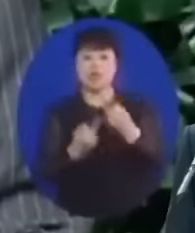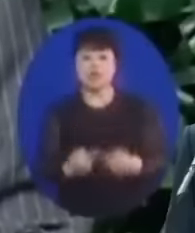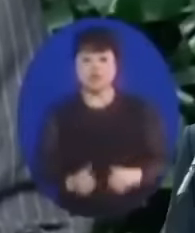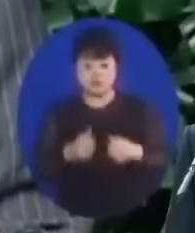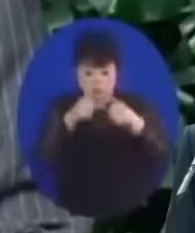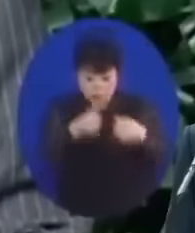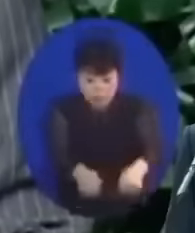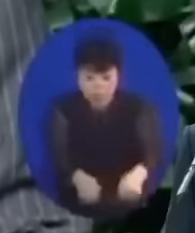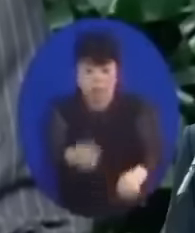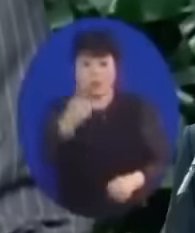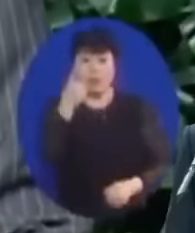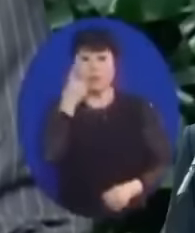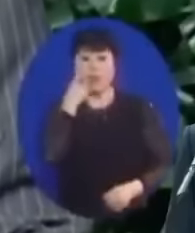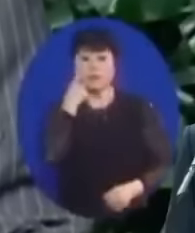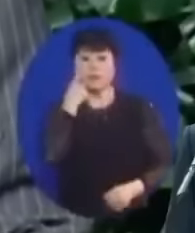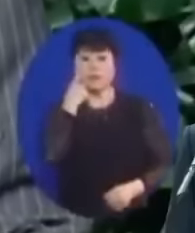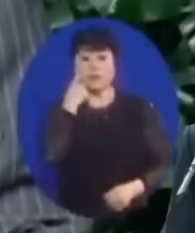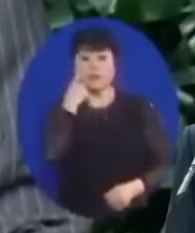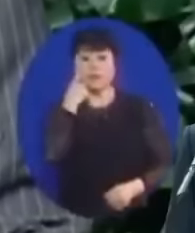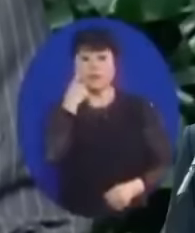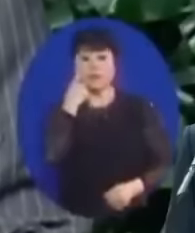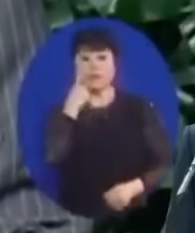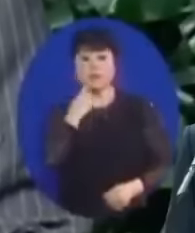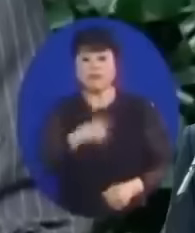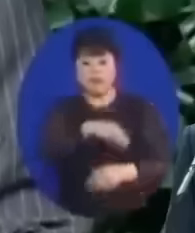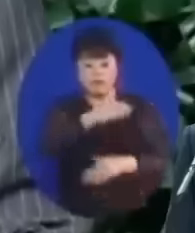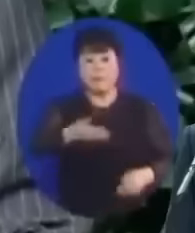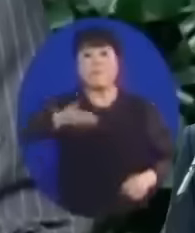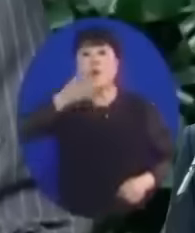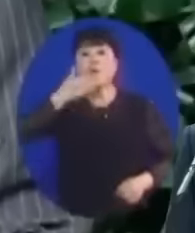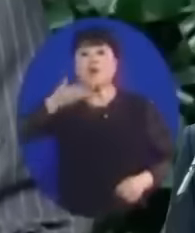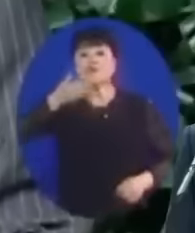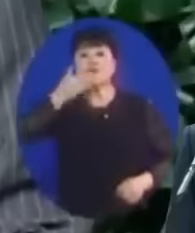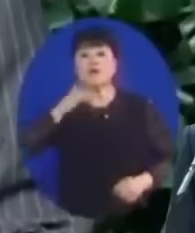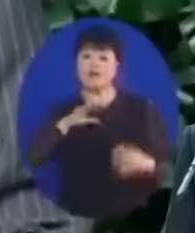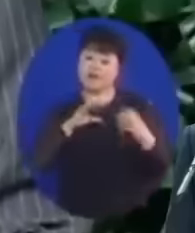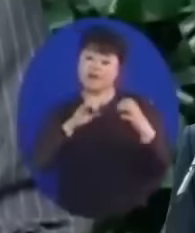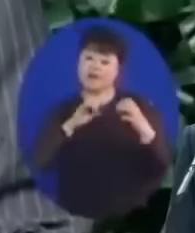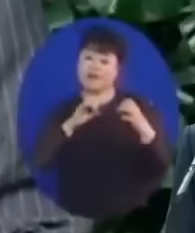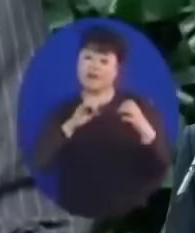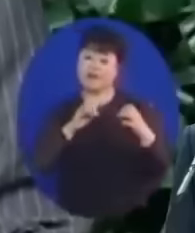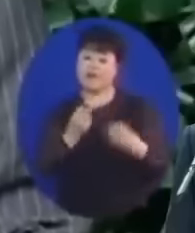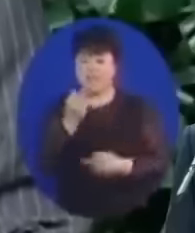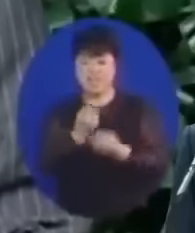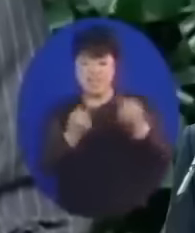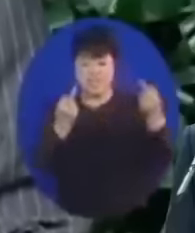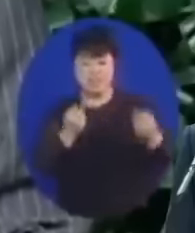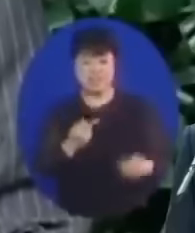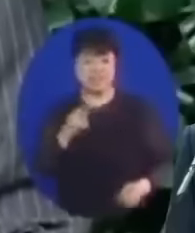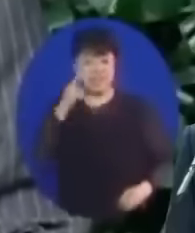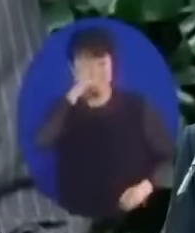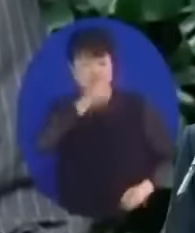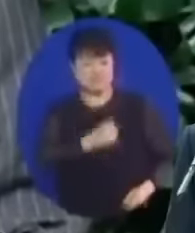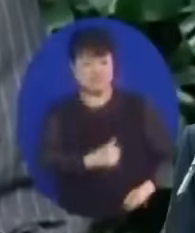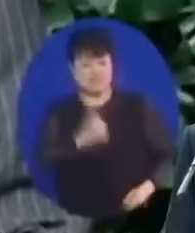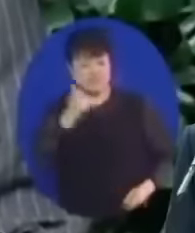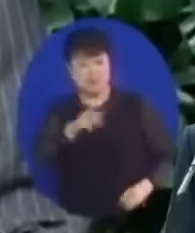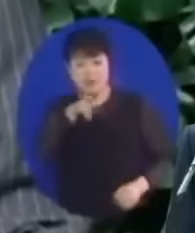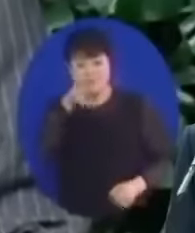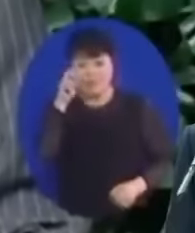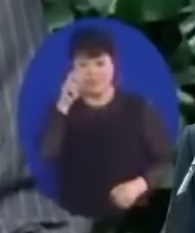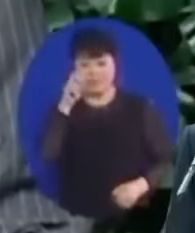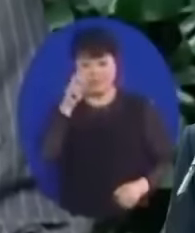절하는 것을 보았어. 그것을 밥상에서 이야기하고 난 다음 형제들이 굉장히